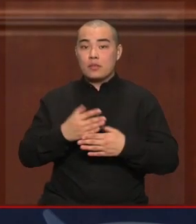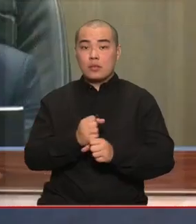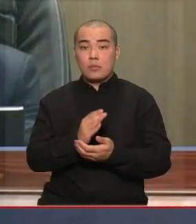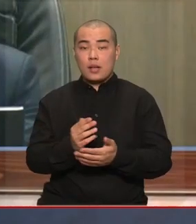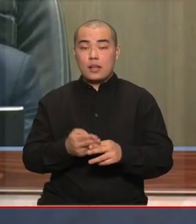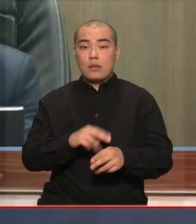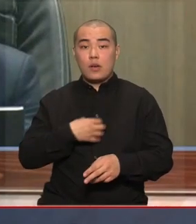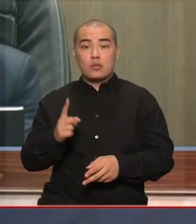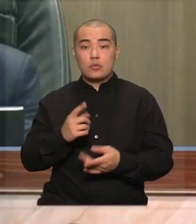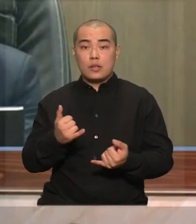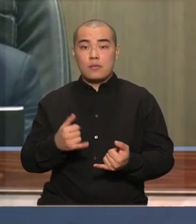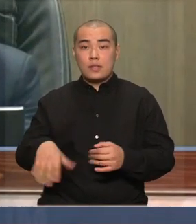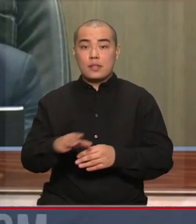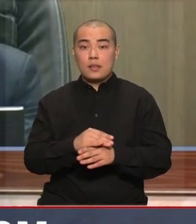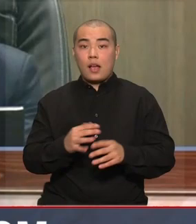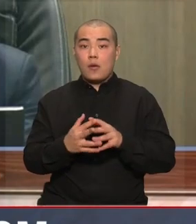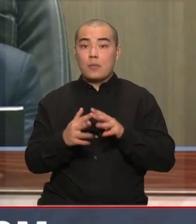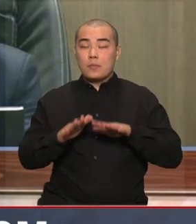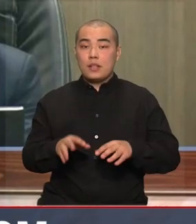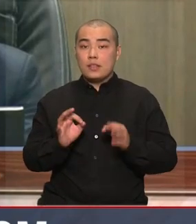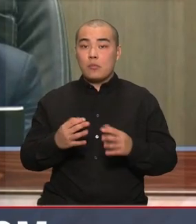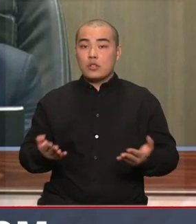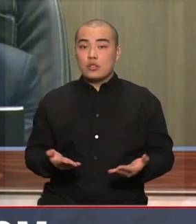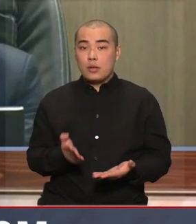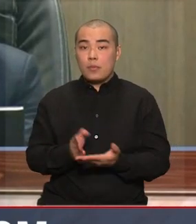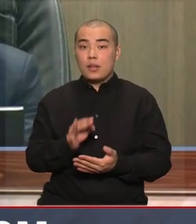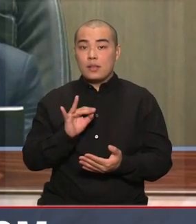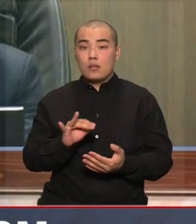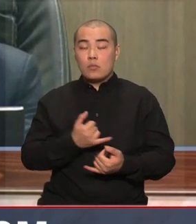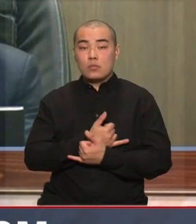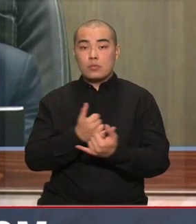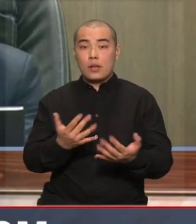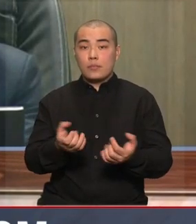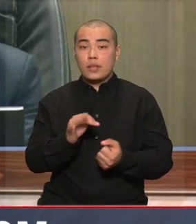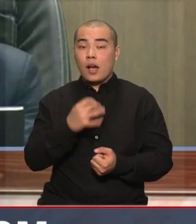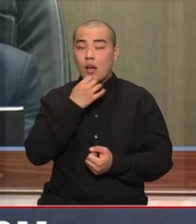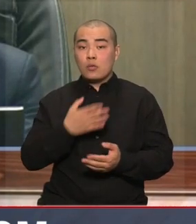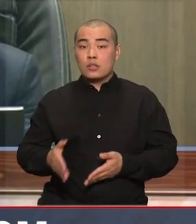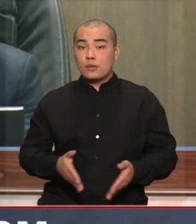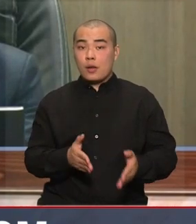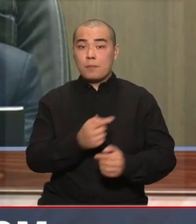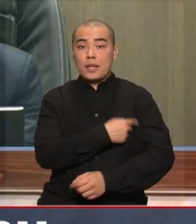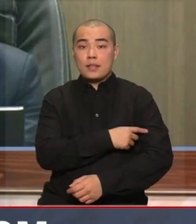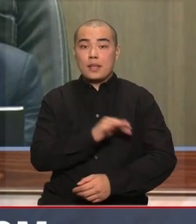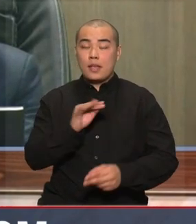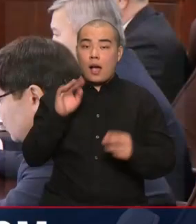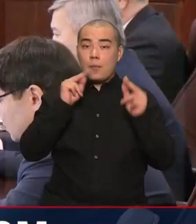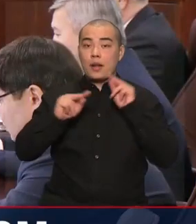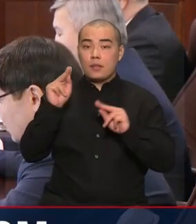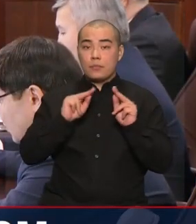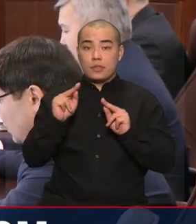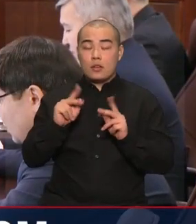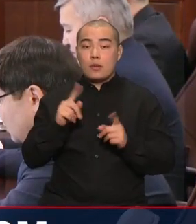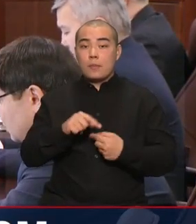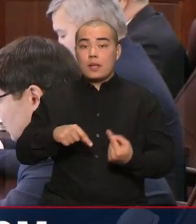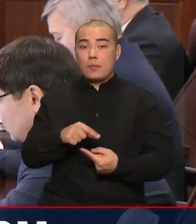в этом являются наличие в селах определенных стандартов жизни и доступа к услугам, а также хорошие дороги, медицина и образование.